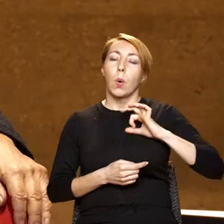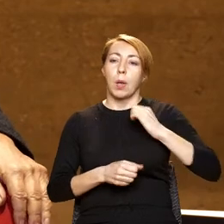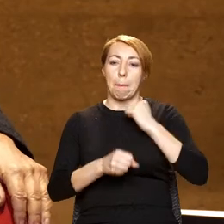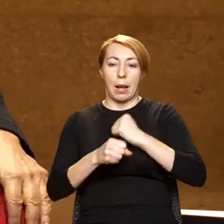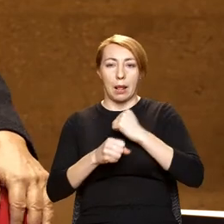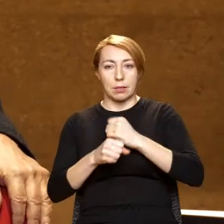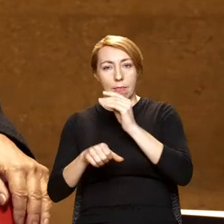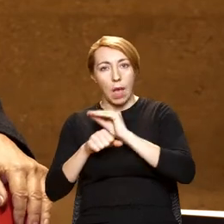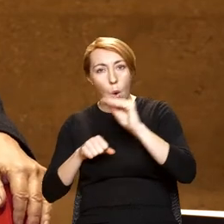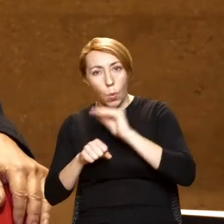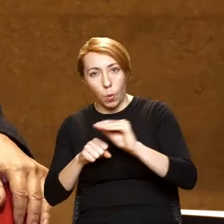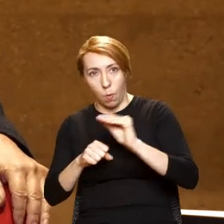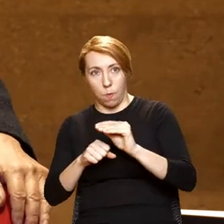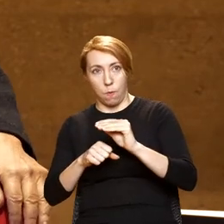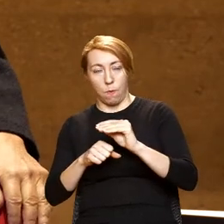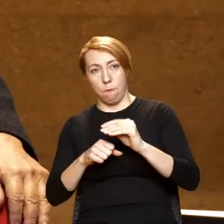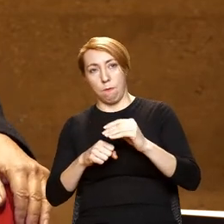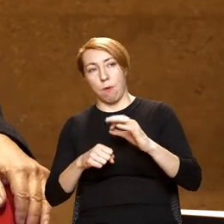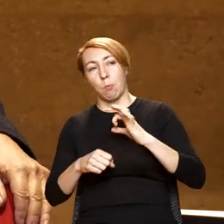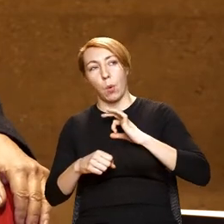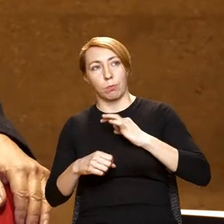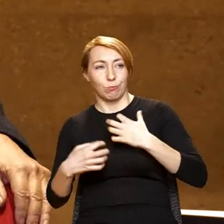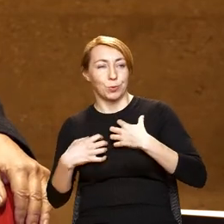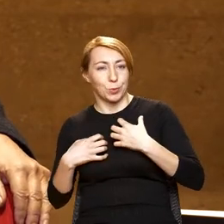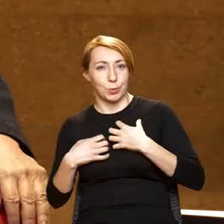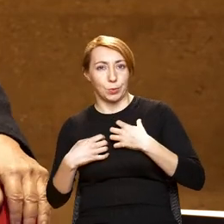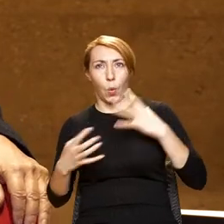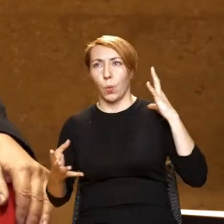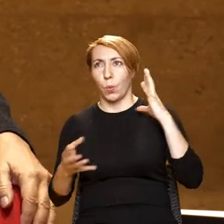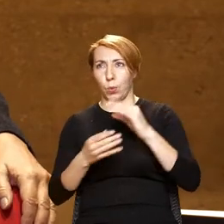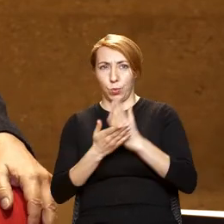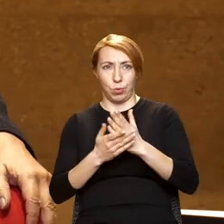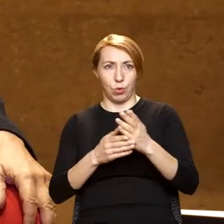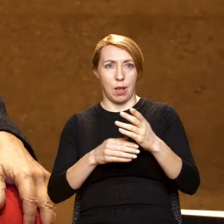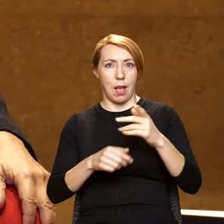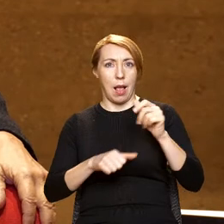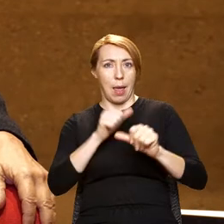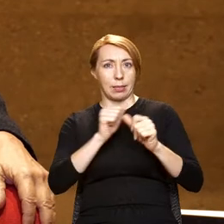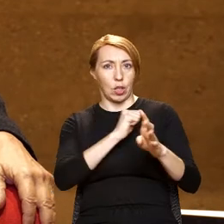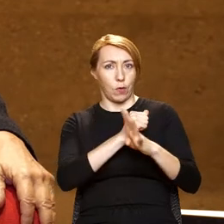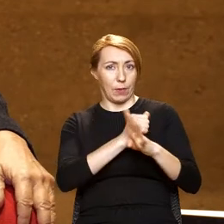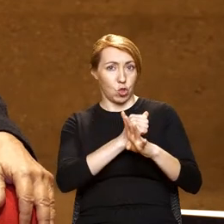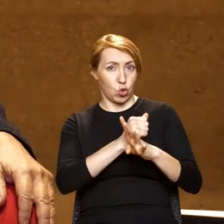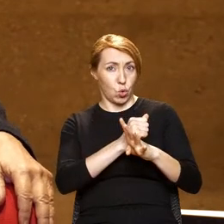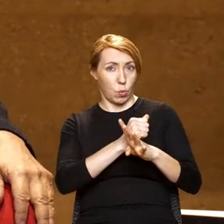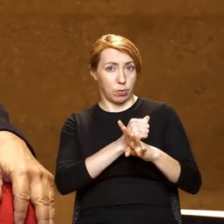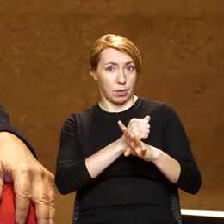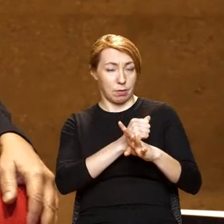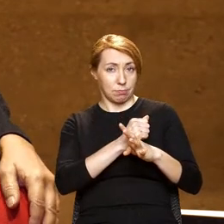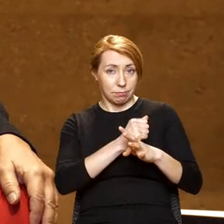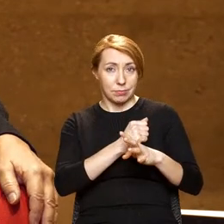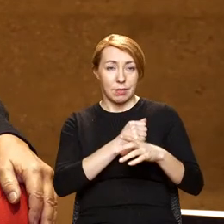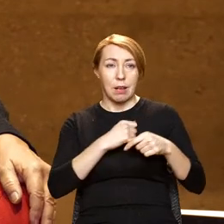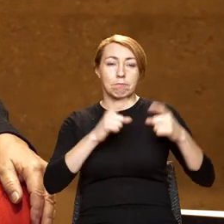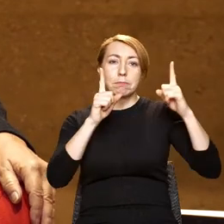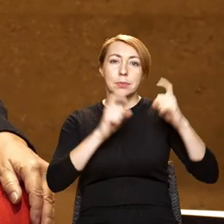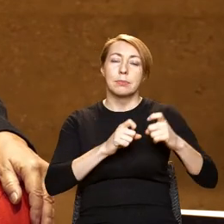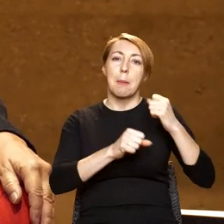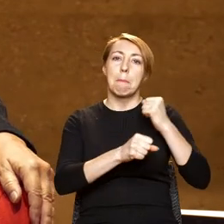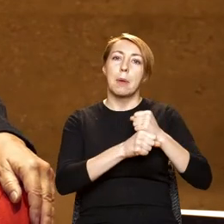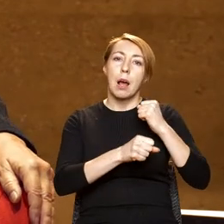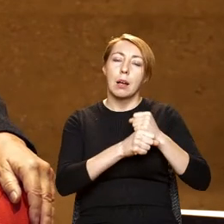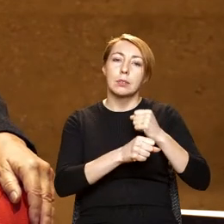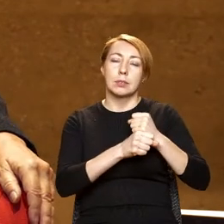a więc w moim życiu także od lat 90. zeszłego stulecia, kiedy zaczęłam pracę nad historią